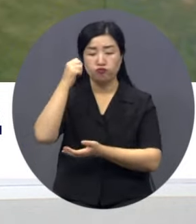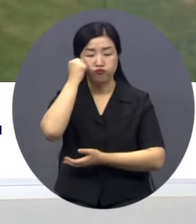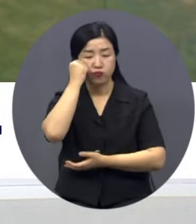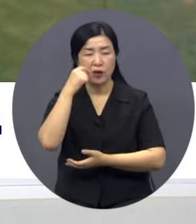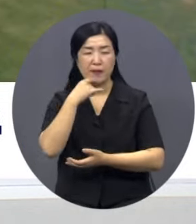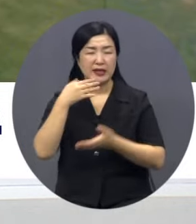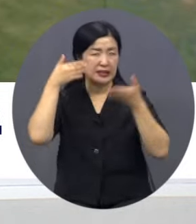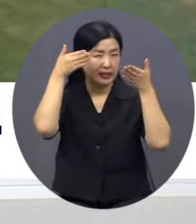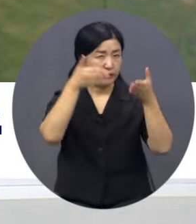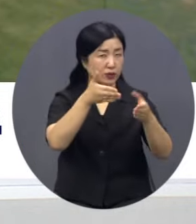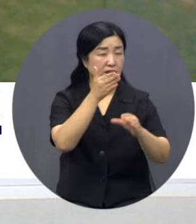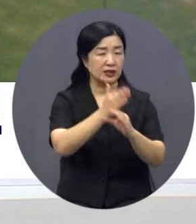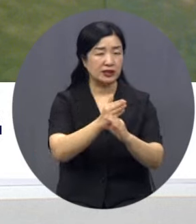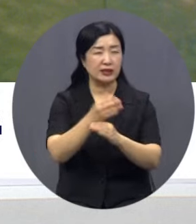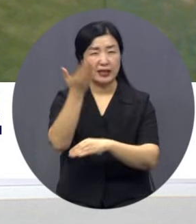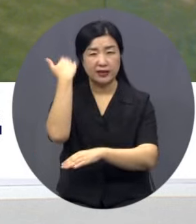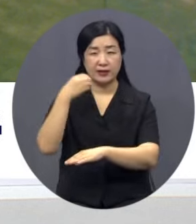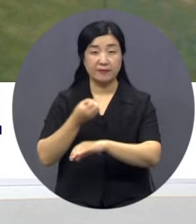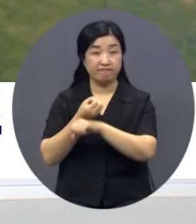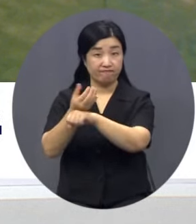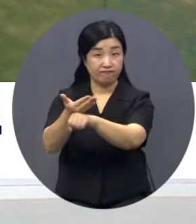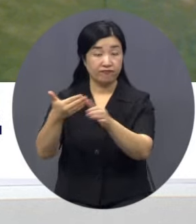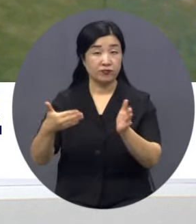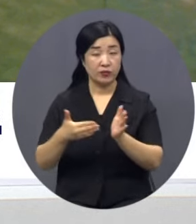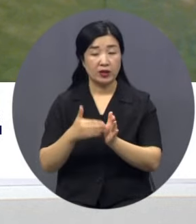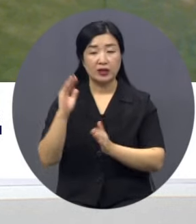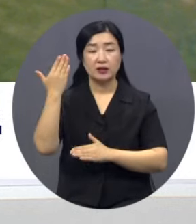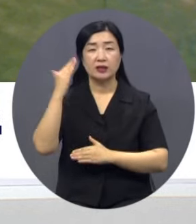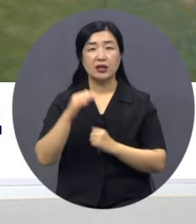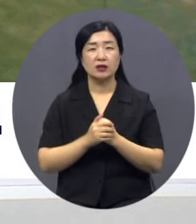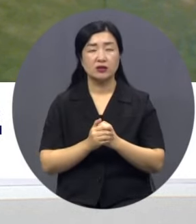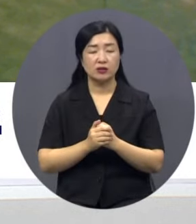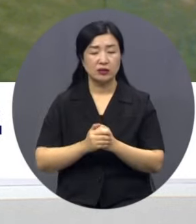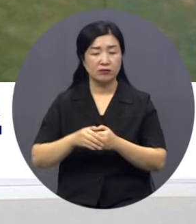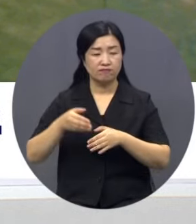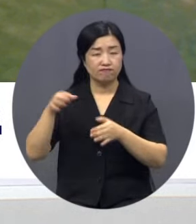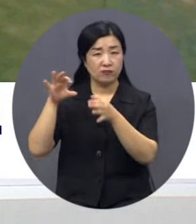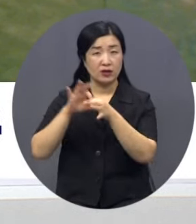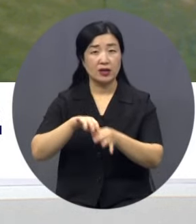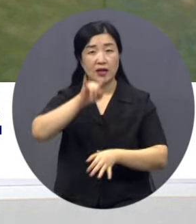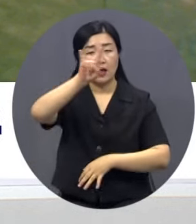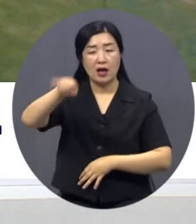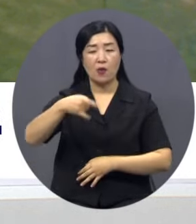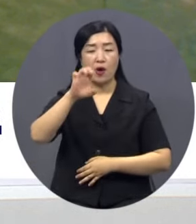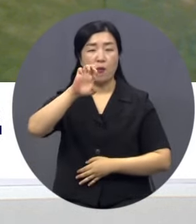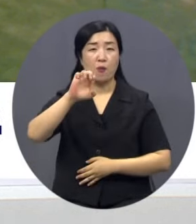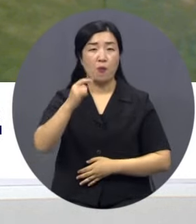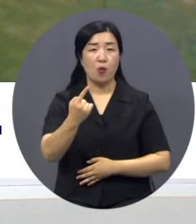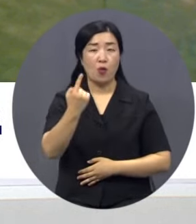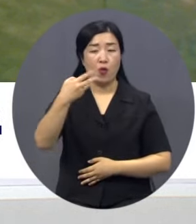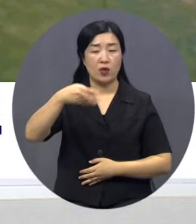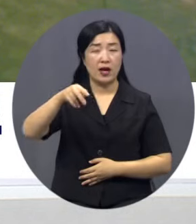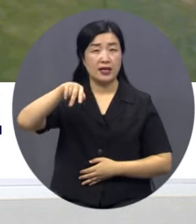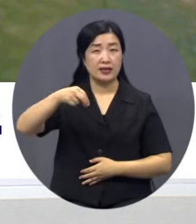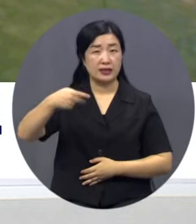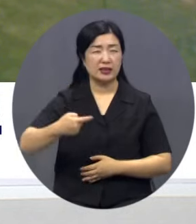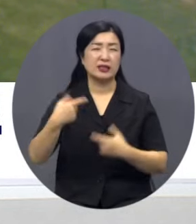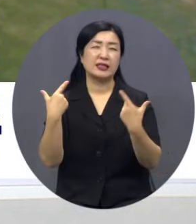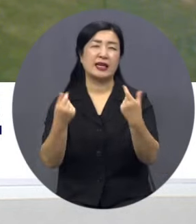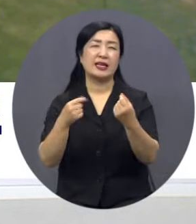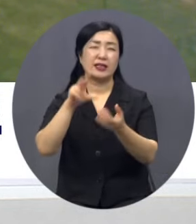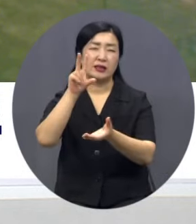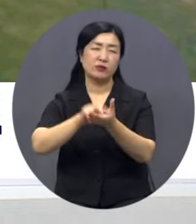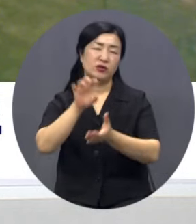시설에만 집중하는 문제를 보도해 드렸는데요 최근 새롭게 추진되는 에알 포레스트 관광단지 사업도 같은